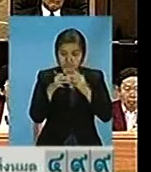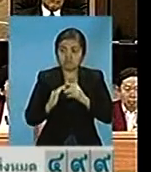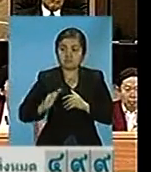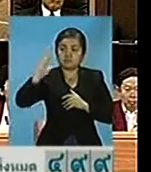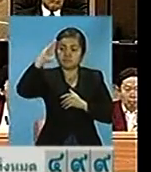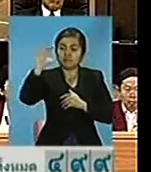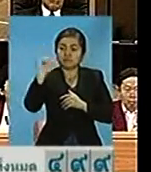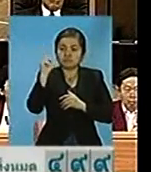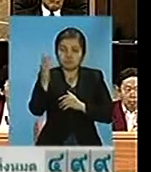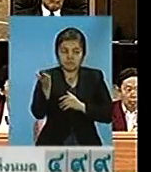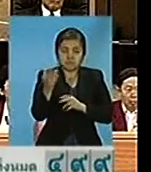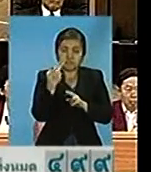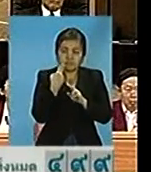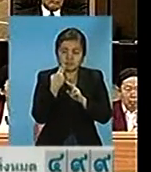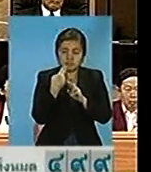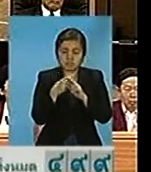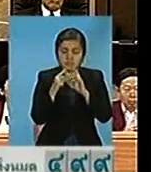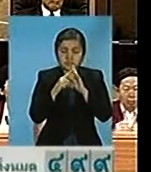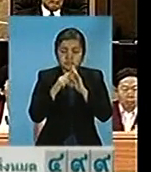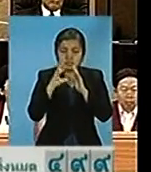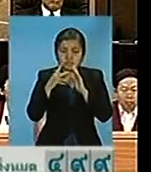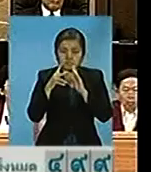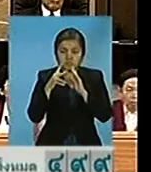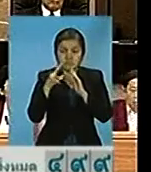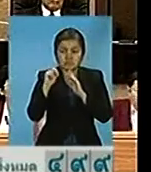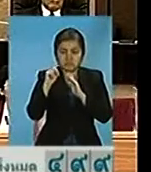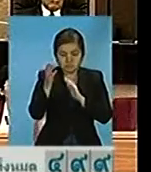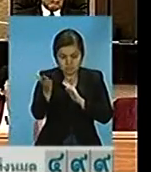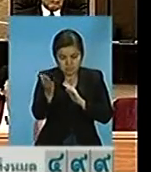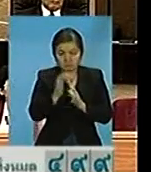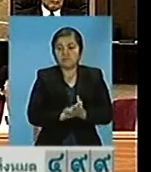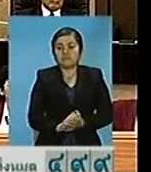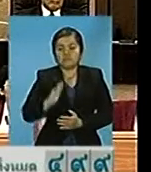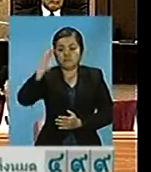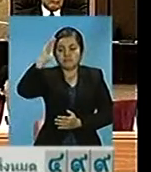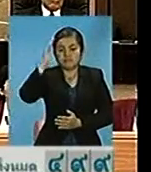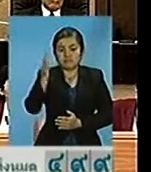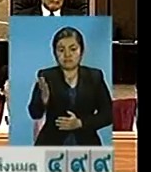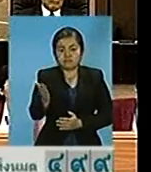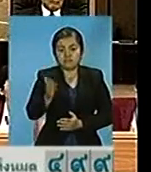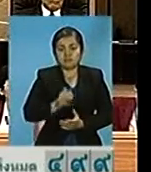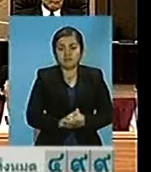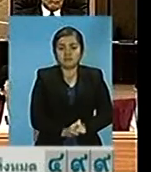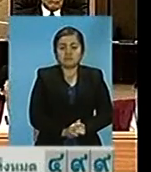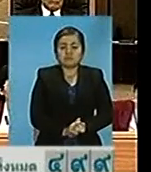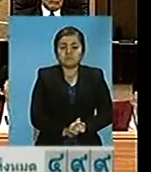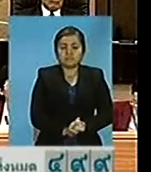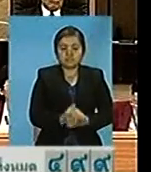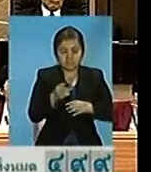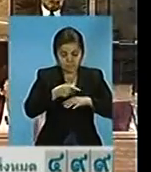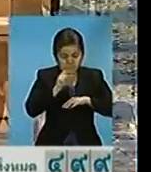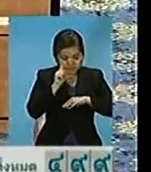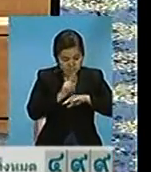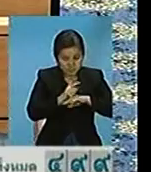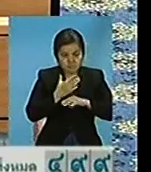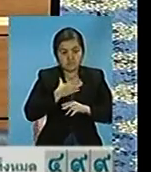จริงๆท่านเชิญก็ให้เหตุผลดีมาตลอดเชิญนะท่านนะเชิญเชิญนะท่านนะ ท่านท่านที่เคารพผ